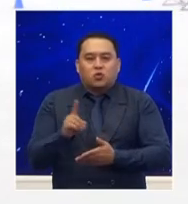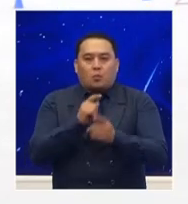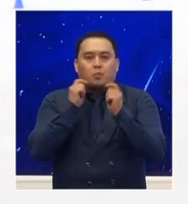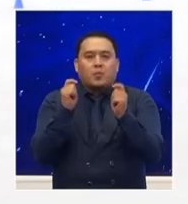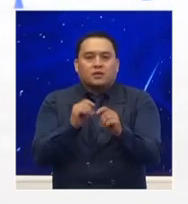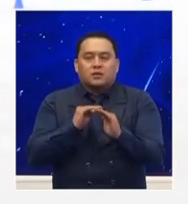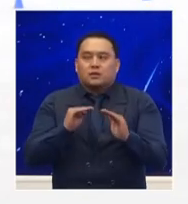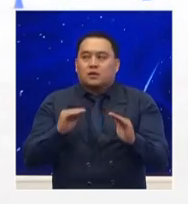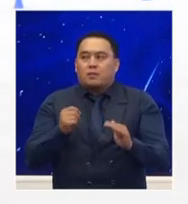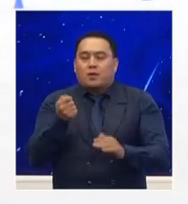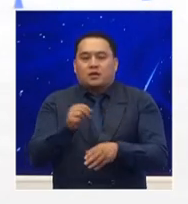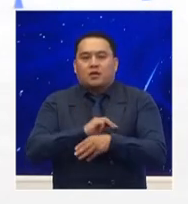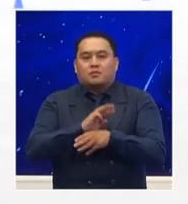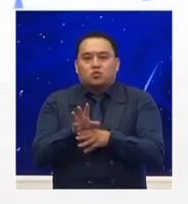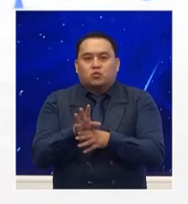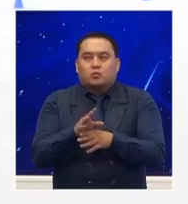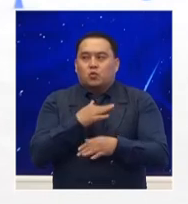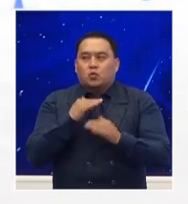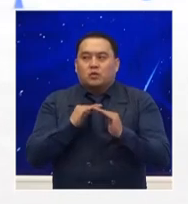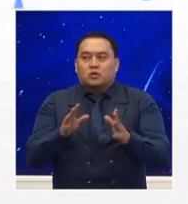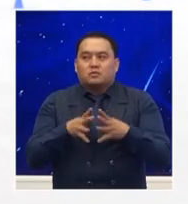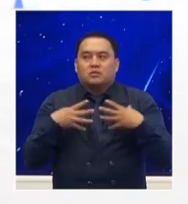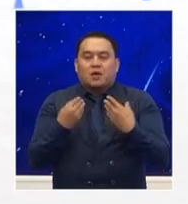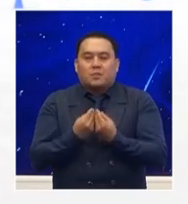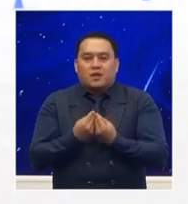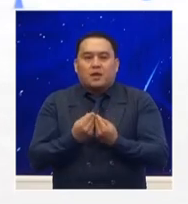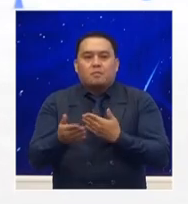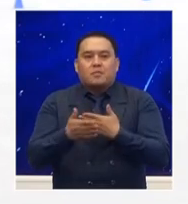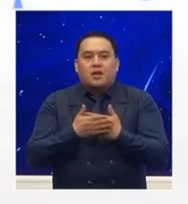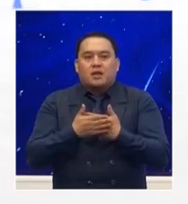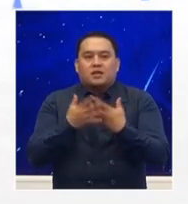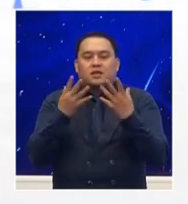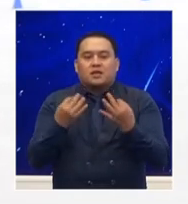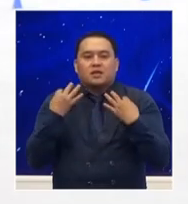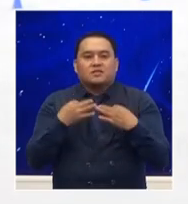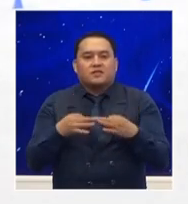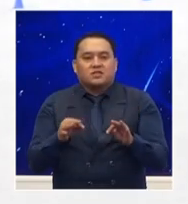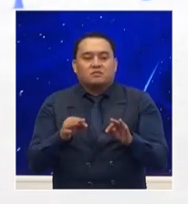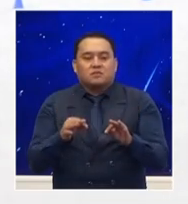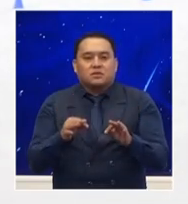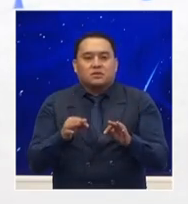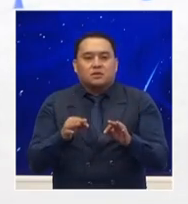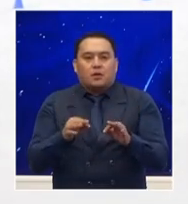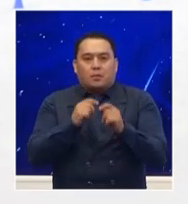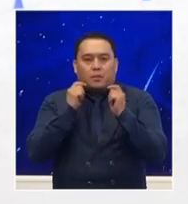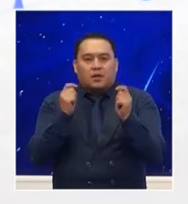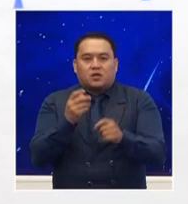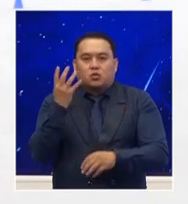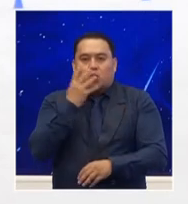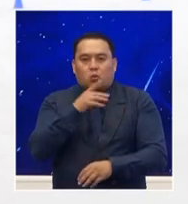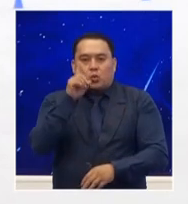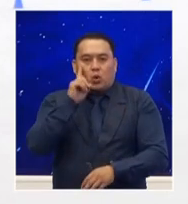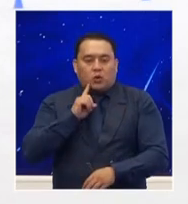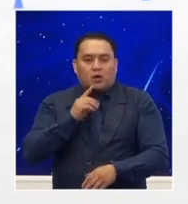подарить детям, малоимущим, многодетным семьям в преддверии Дня независимости подарить тепло,